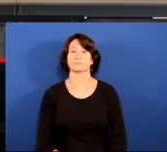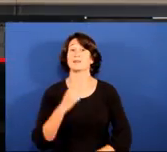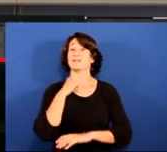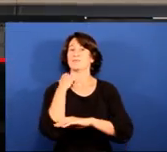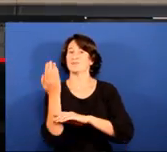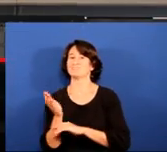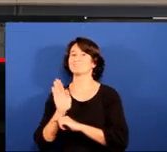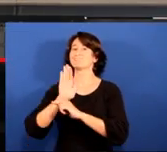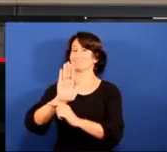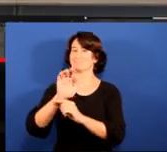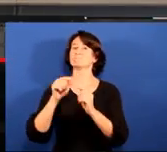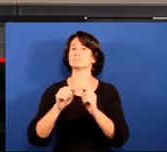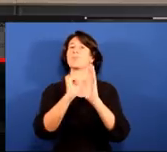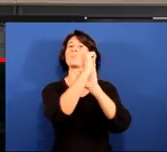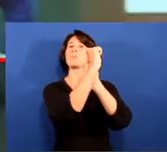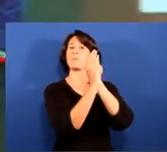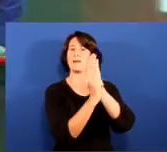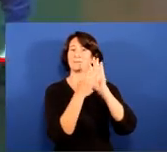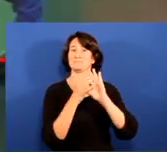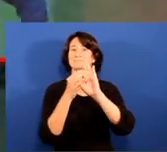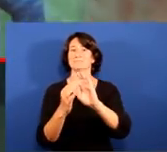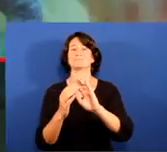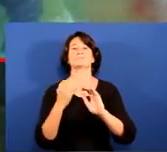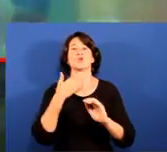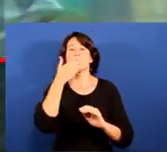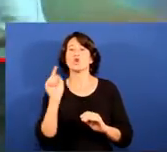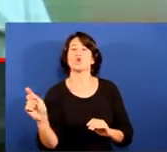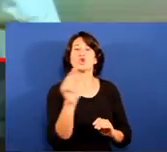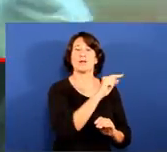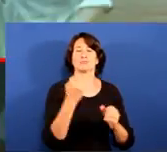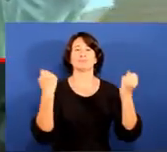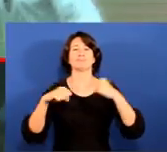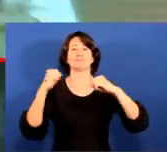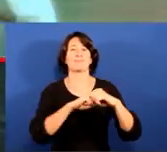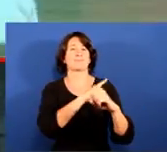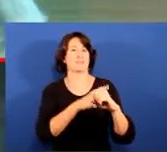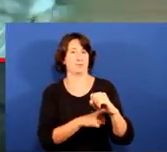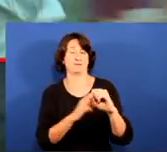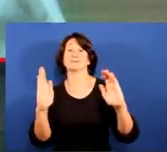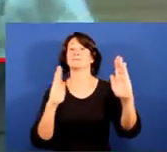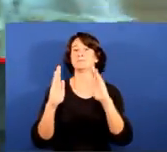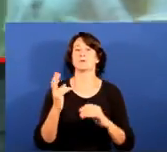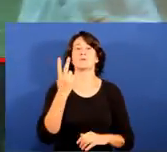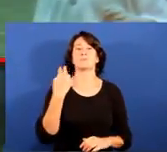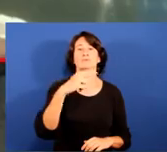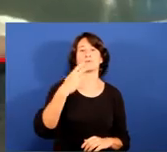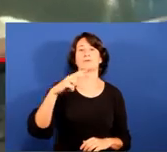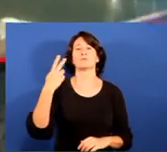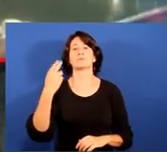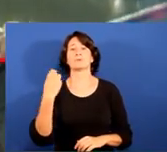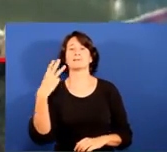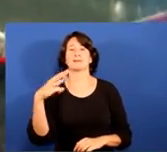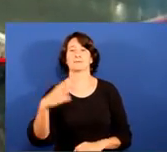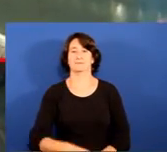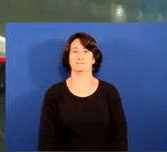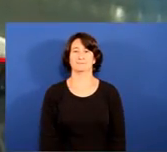programaren aurtengo kanpainan, eta nabarmendu du programa hori Bizkaiko ikastetxe, guraso elkarte eta Kirol Federazioen